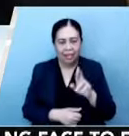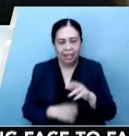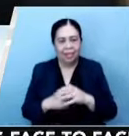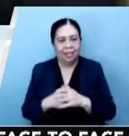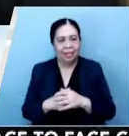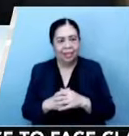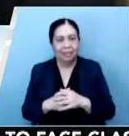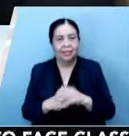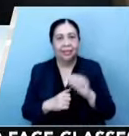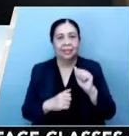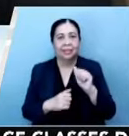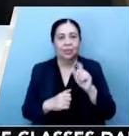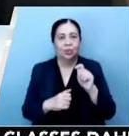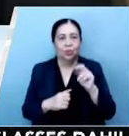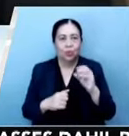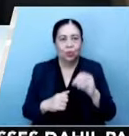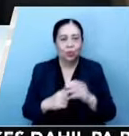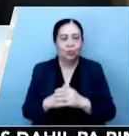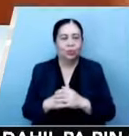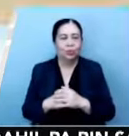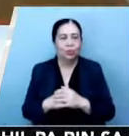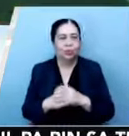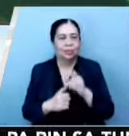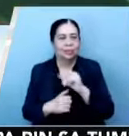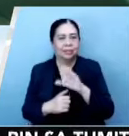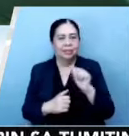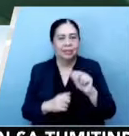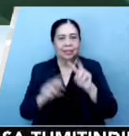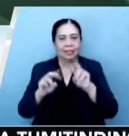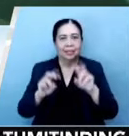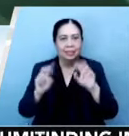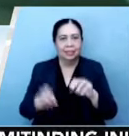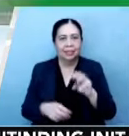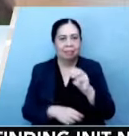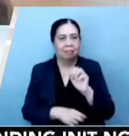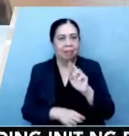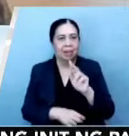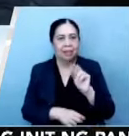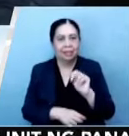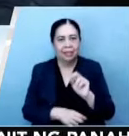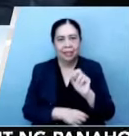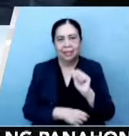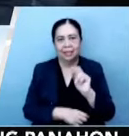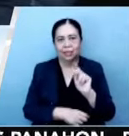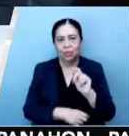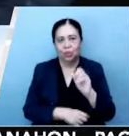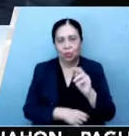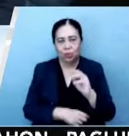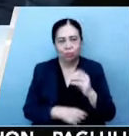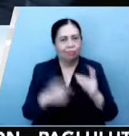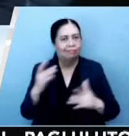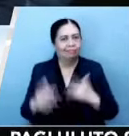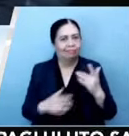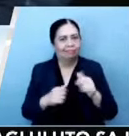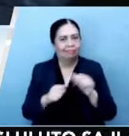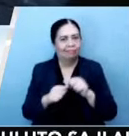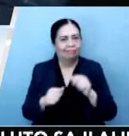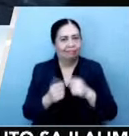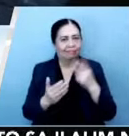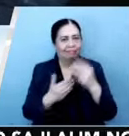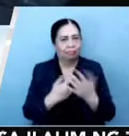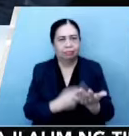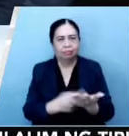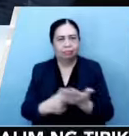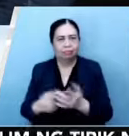Anton Rojas, at si NCAA analyst Martin Coach Hammer Antonio. Exciting ang bawat episode na tatalakay sa lahat ng bagay na